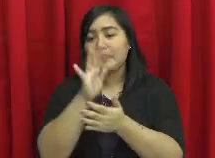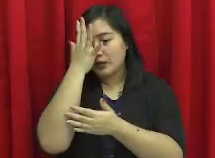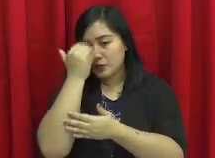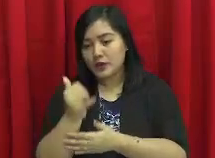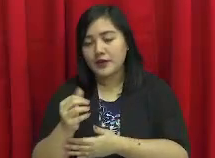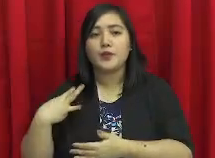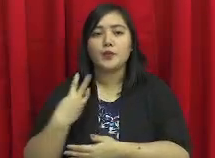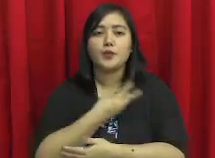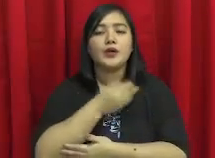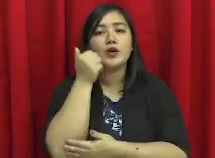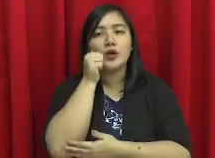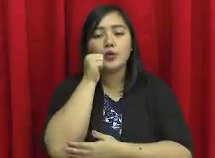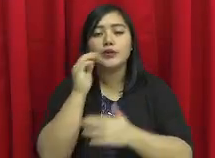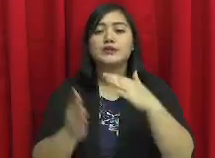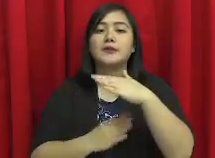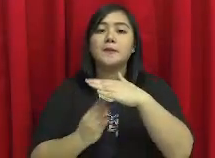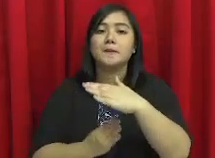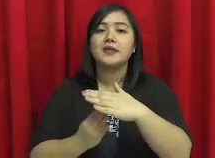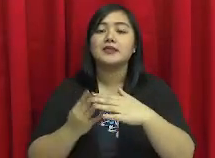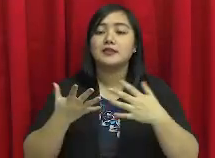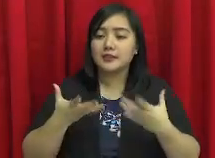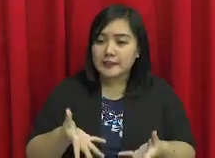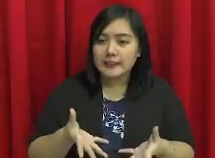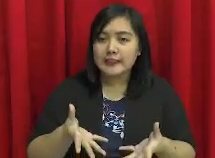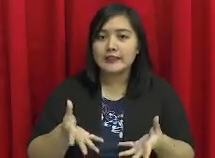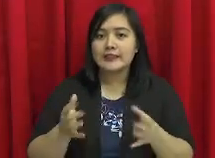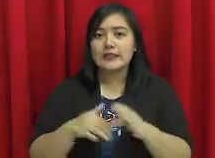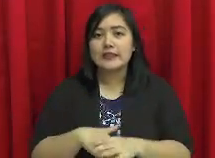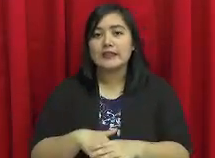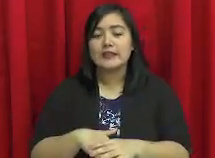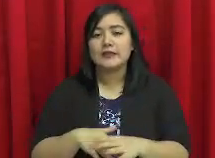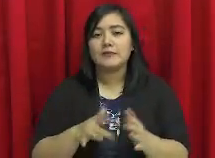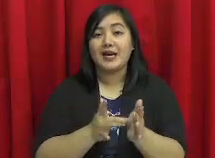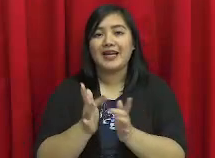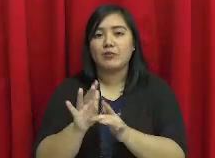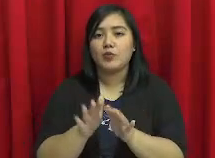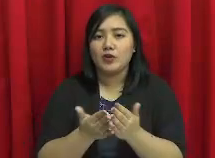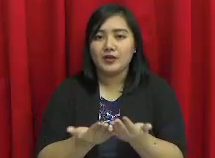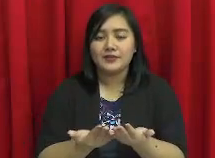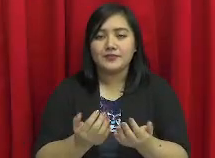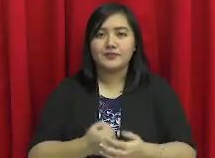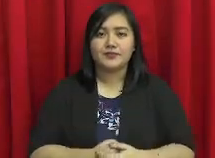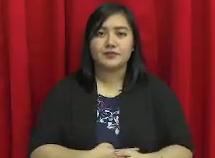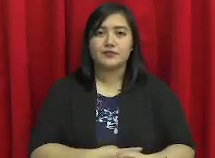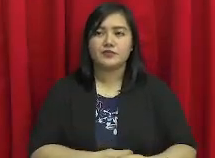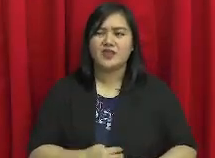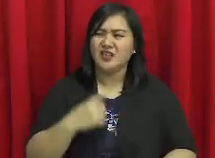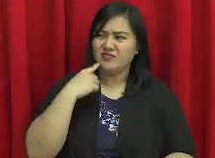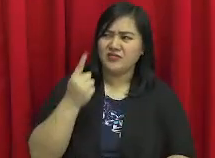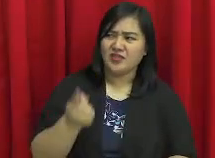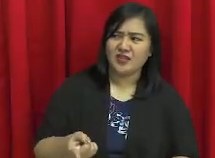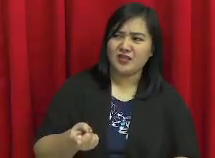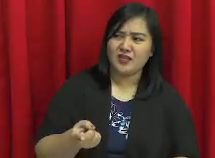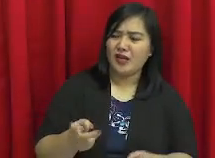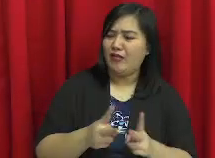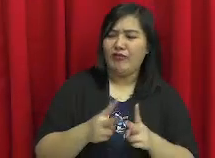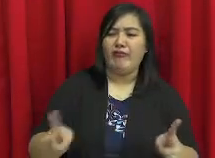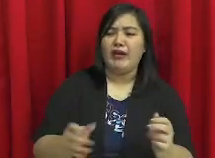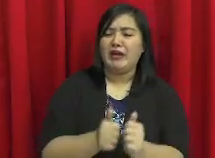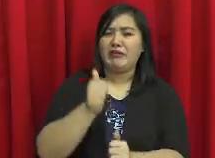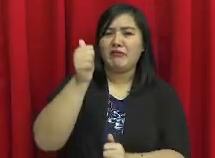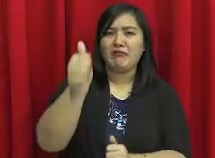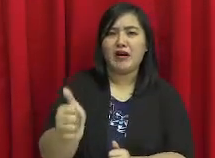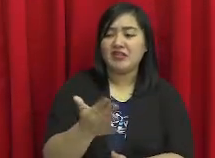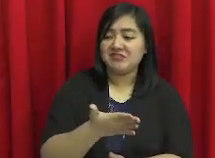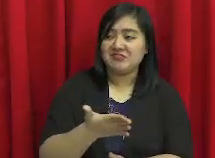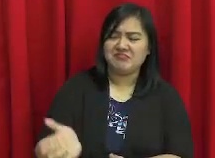nga, tayo naman ngayon, in reality, ilagay po natin, bakit? Bakit, sir, ang layo, Book of Genesis na yun, tas ngayon sa in reality,